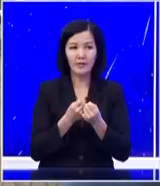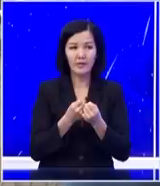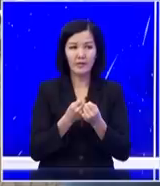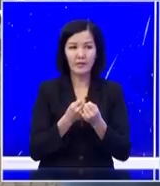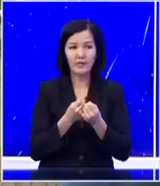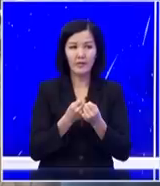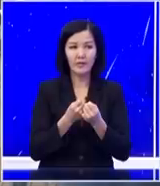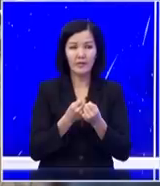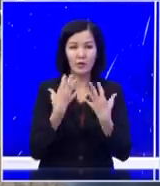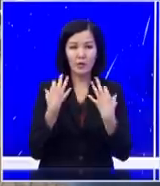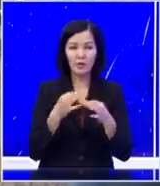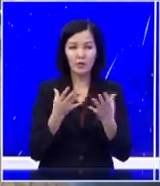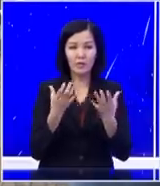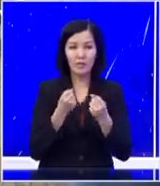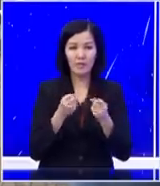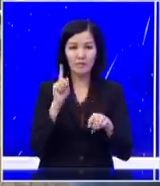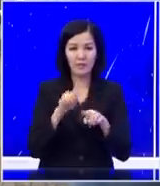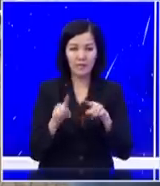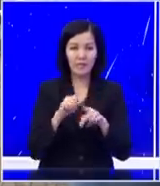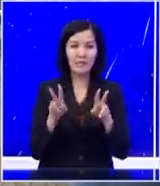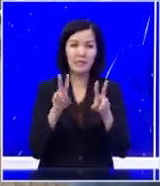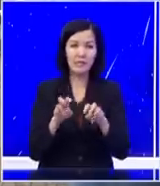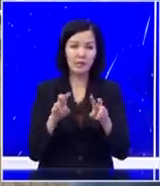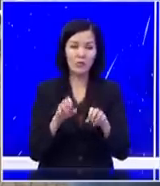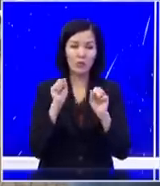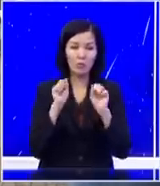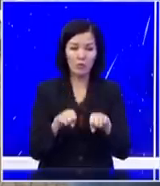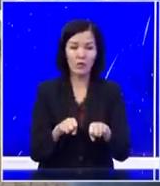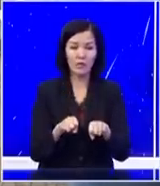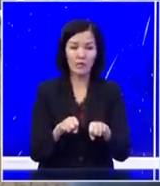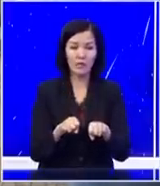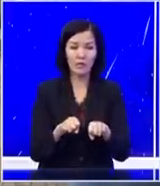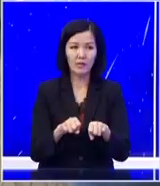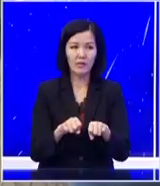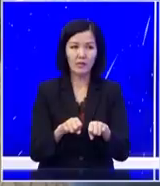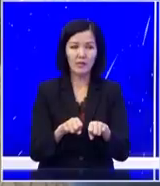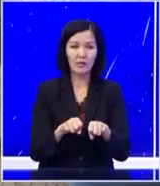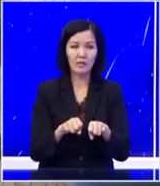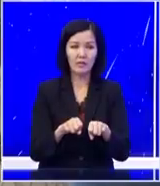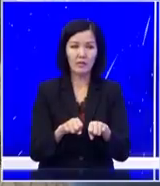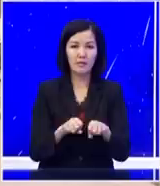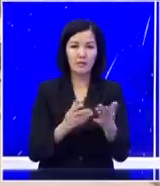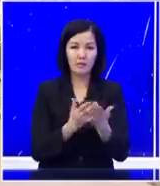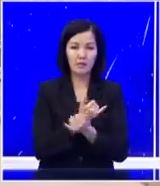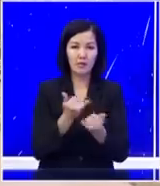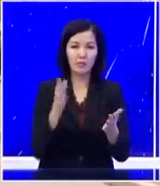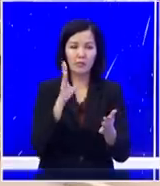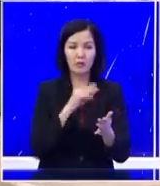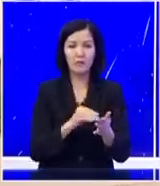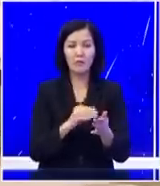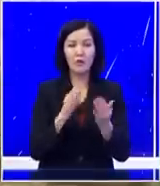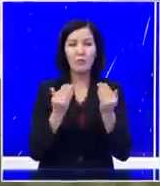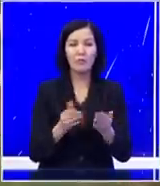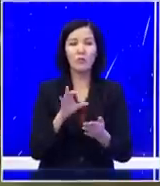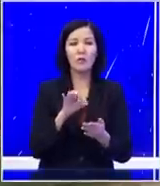подтверждение алып, еще ден тез-тез больницаға результаты беріп, адамдарға, адамда жібереміз. Бүгінде Еңбекші